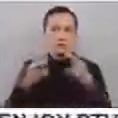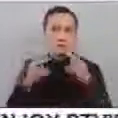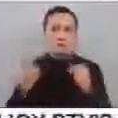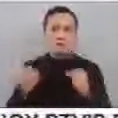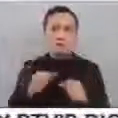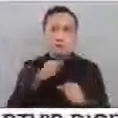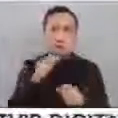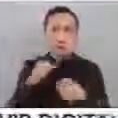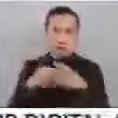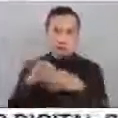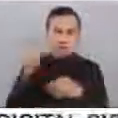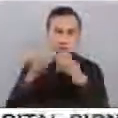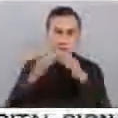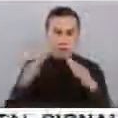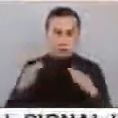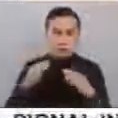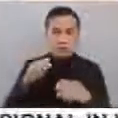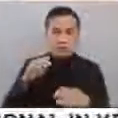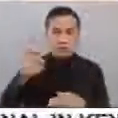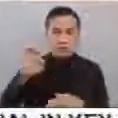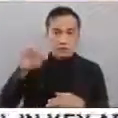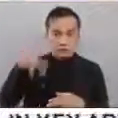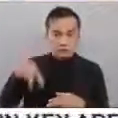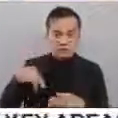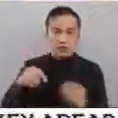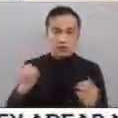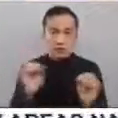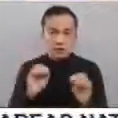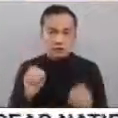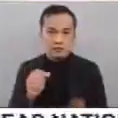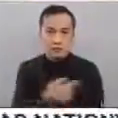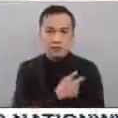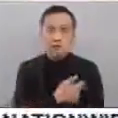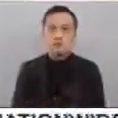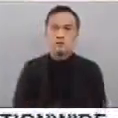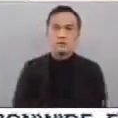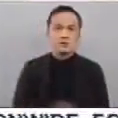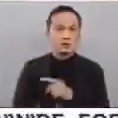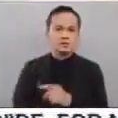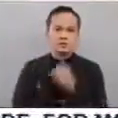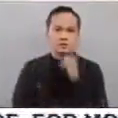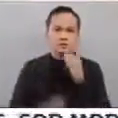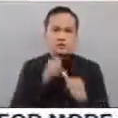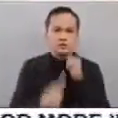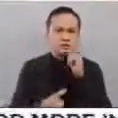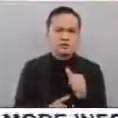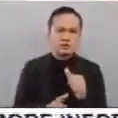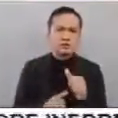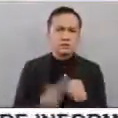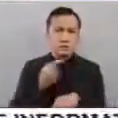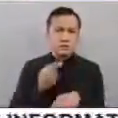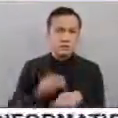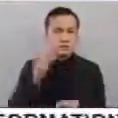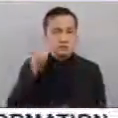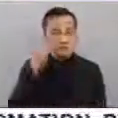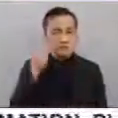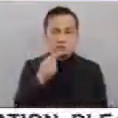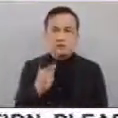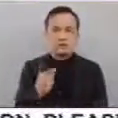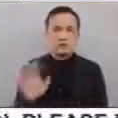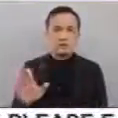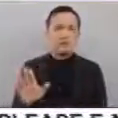trace ang mga pumila. Gayunman, right now kasi syempre meron naman kami talagang active na surveillance sa mga ating